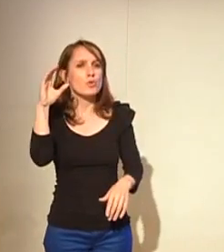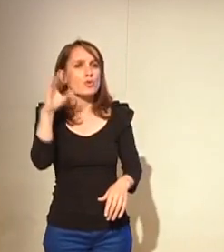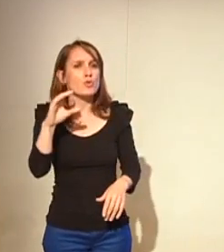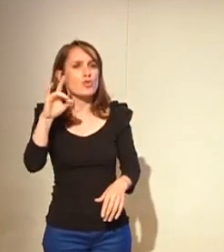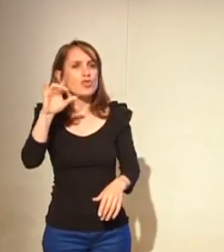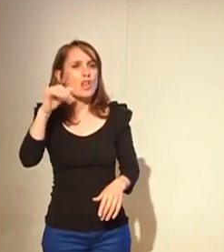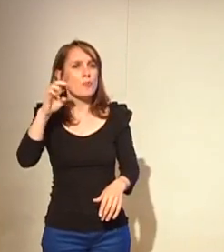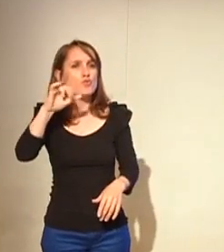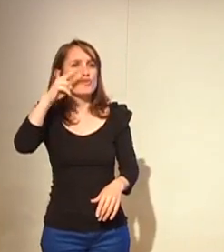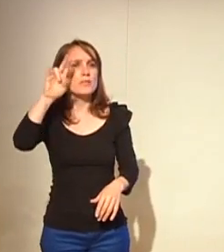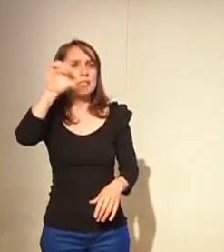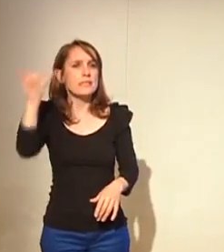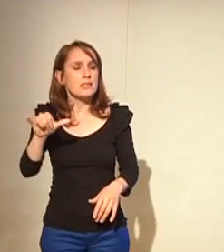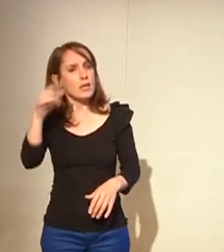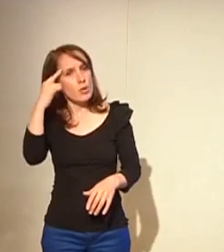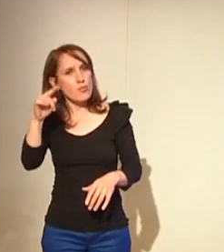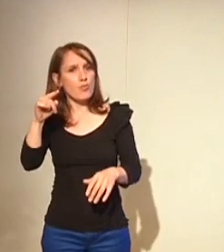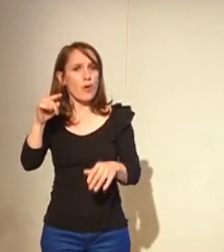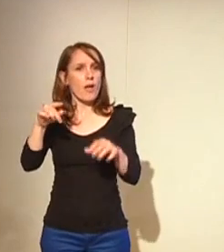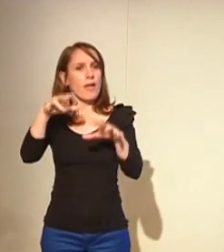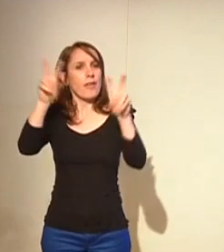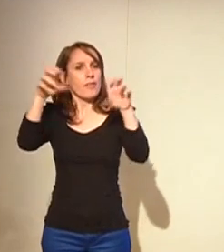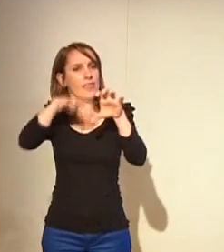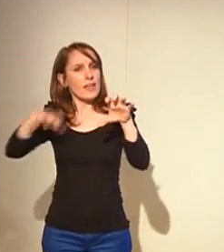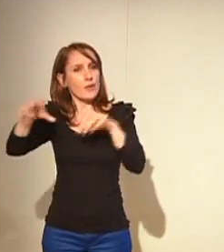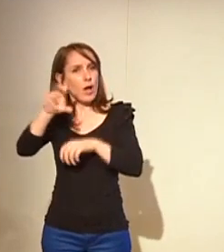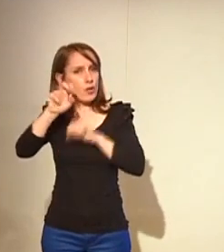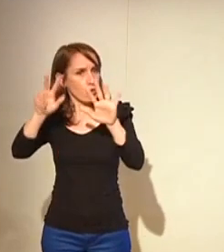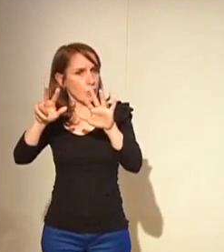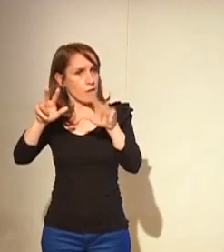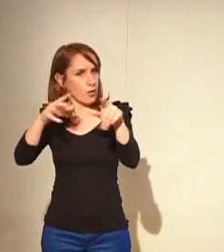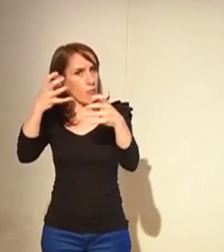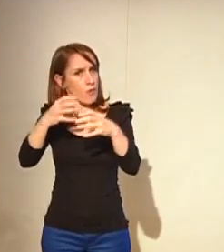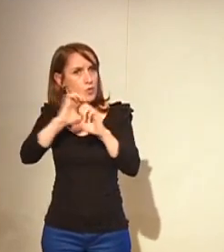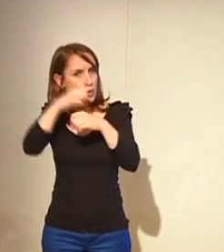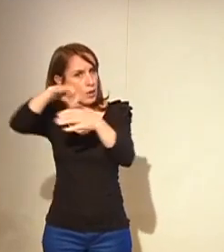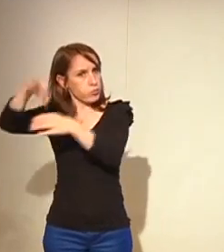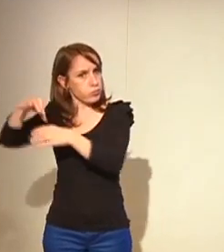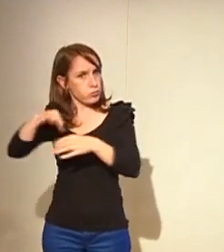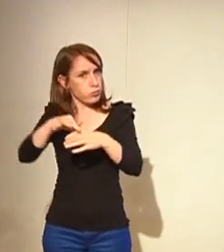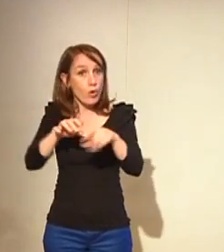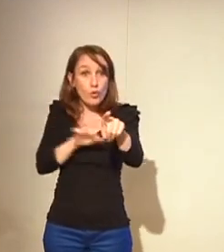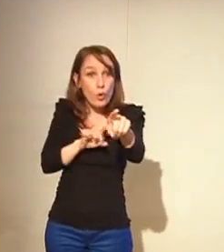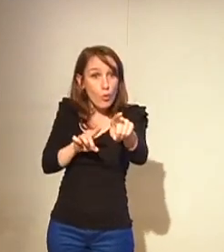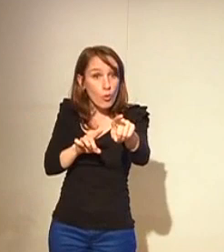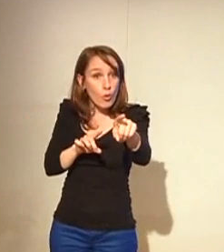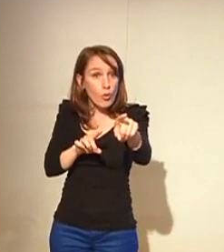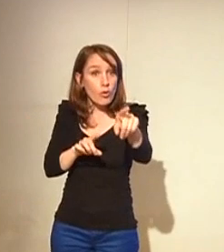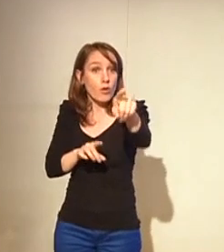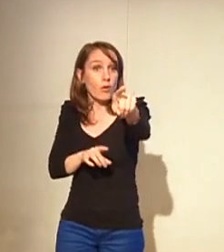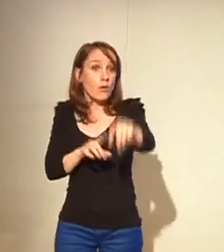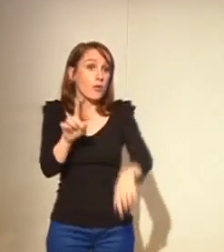j'imagine que pour la SEM territoire 38 c'est également un vote non donc nous pouvons